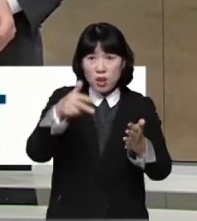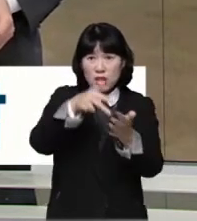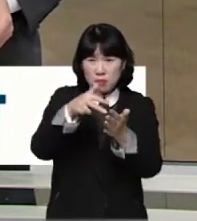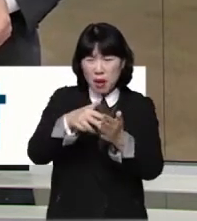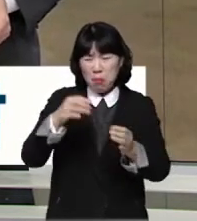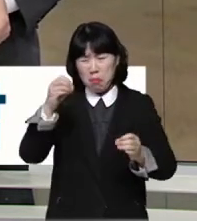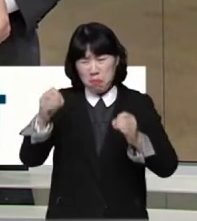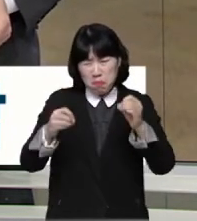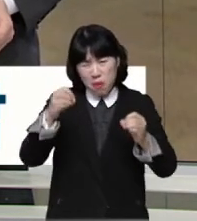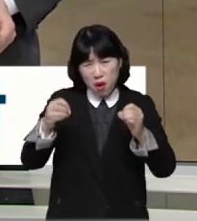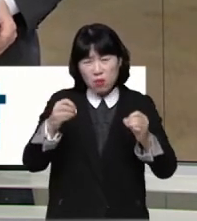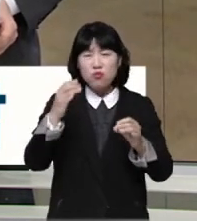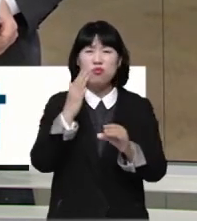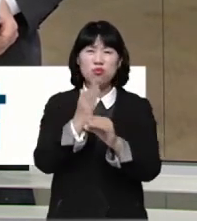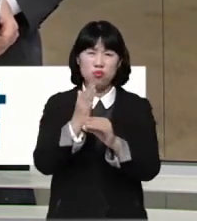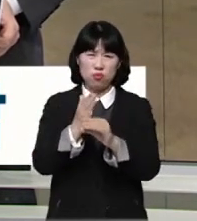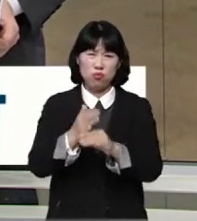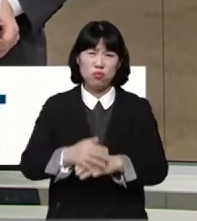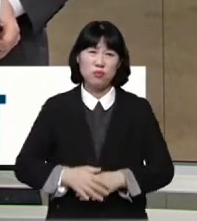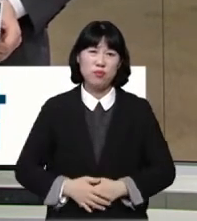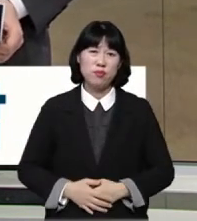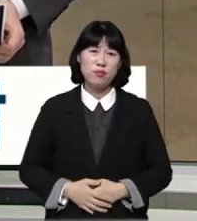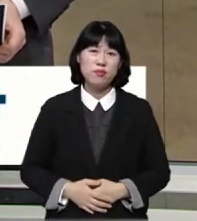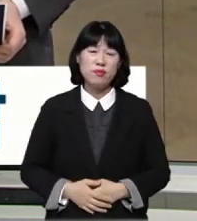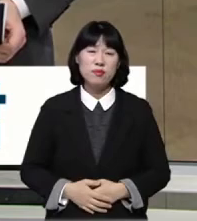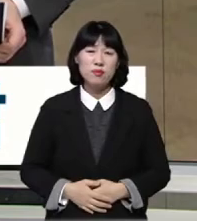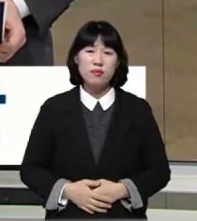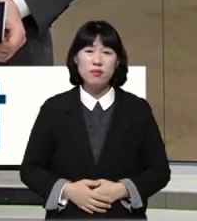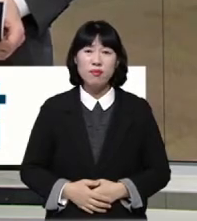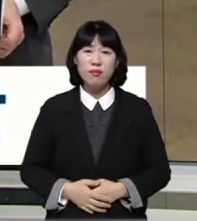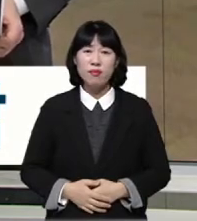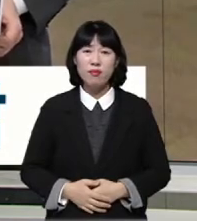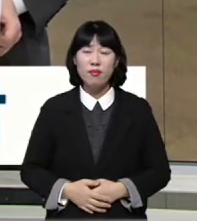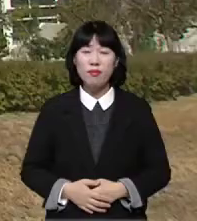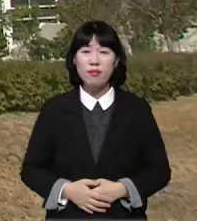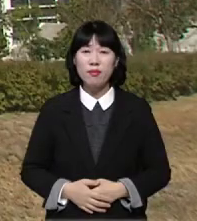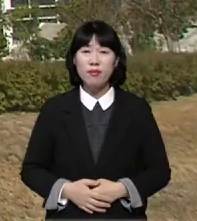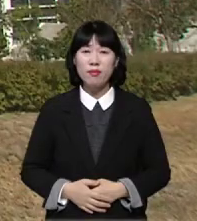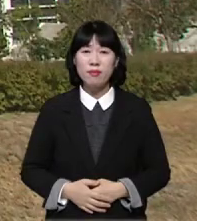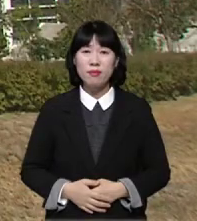여전히 평행선을 달리고 있습니다 보도에 이 개업 기자입니다